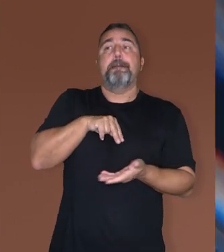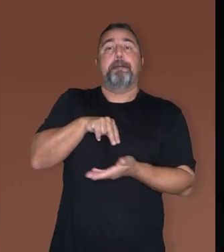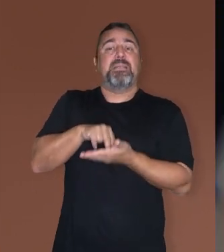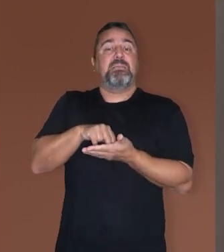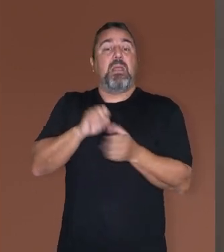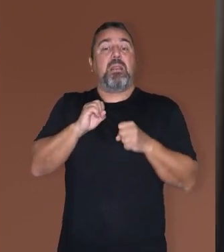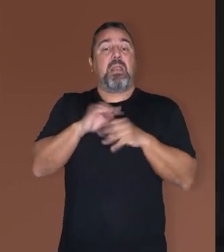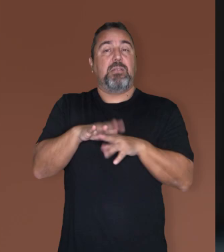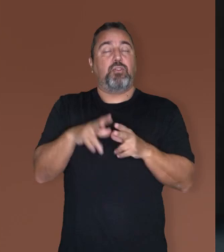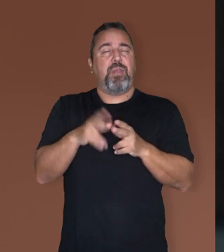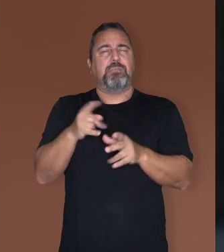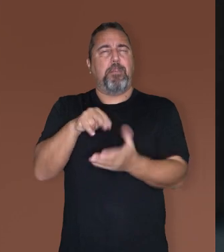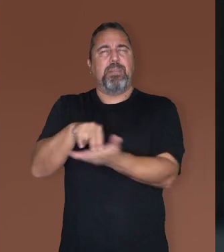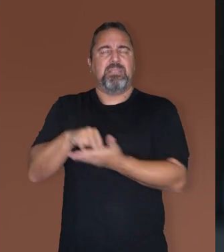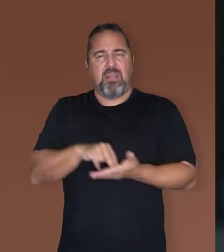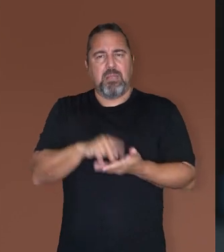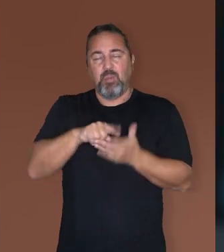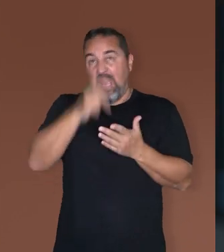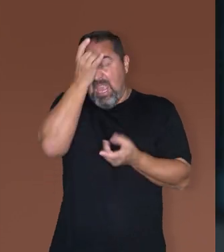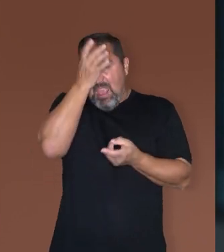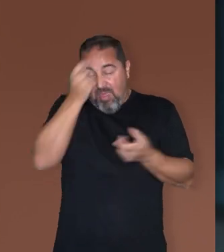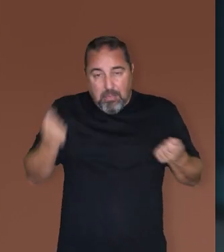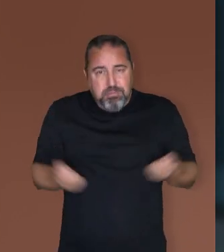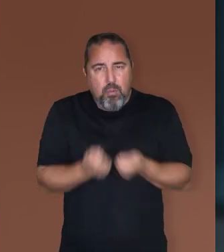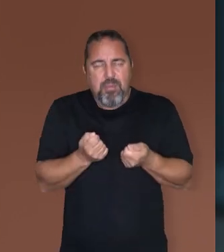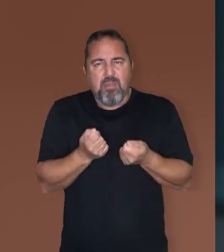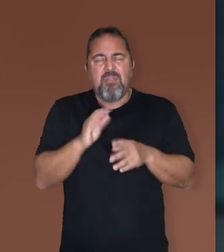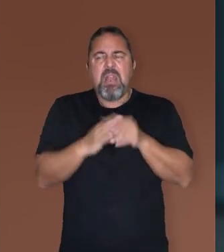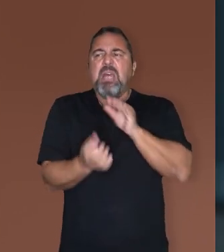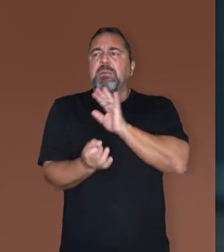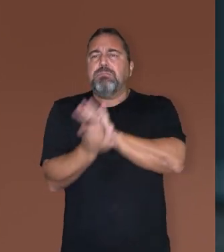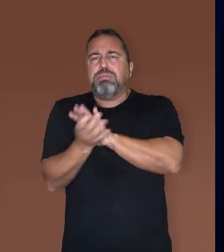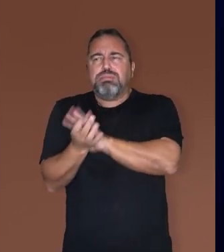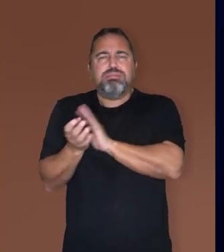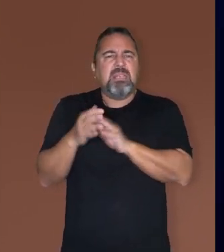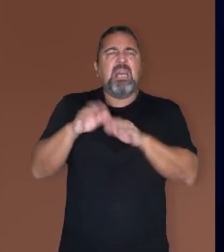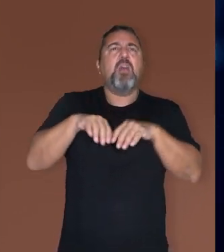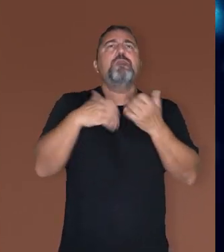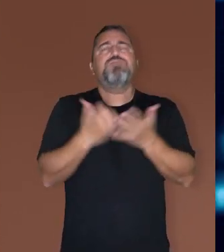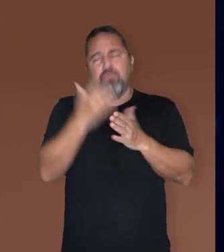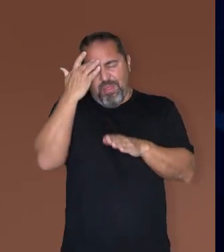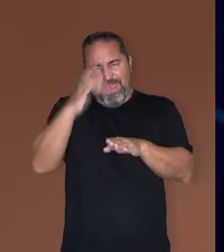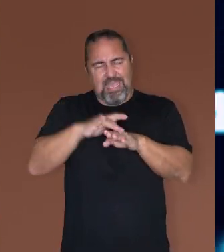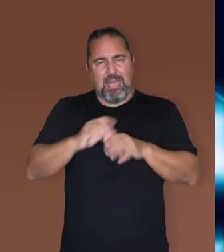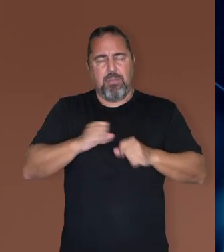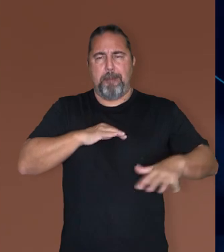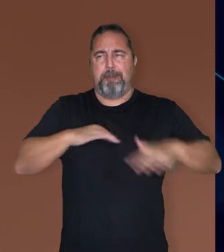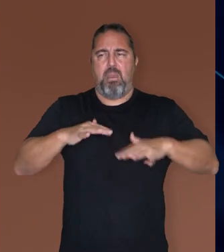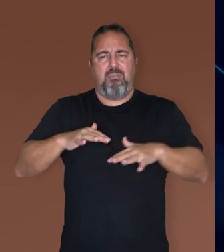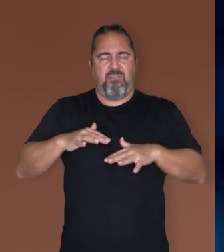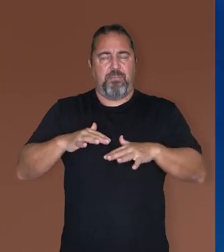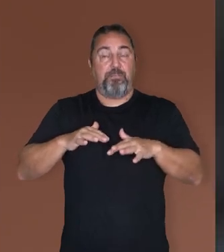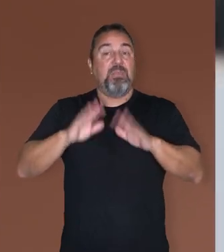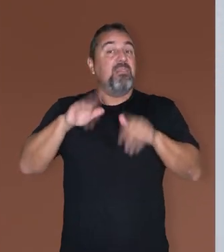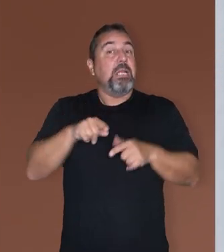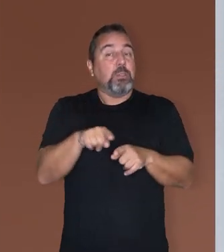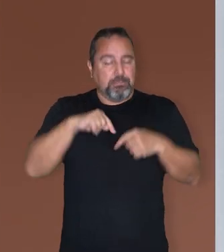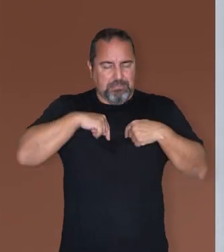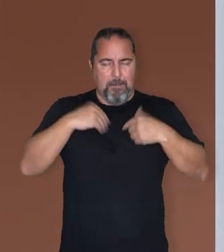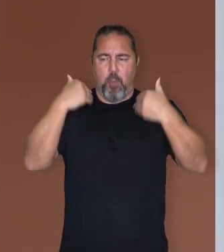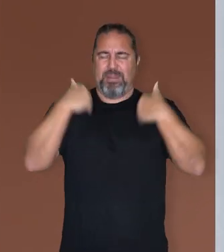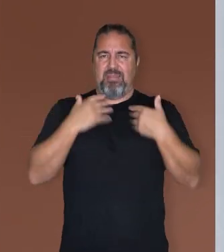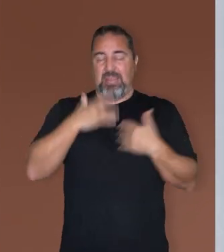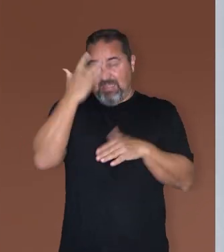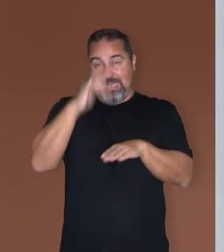sendotu dezakezun zure presentzia sare sozialetan, zure ideiak sustatuz eta mundu digitalean eragina sortuz. Hobe